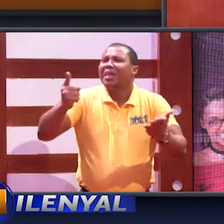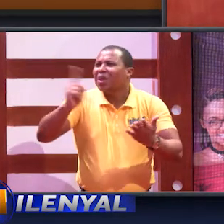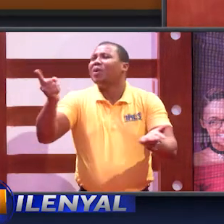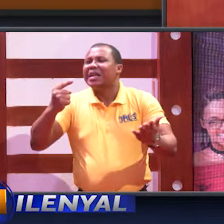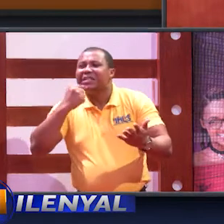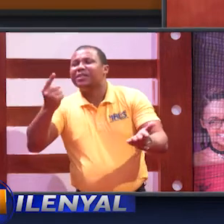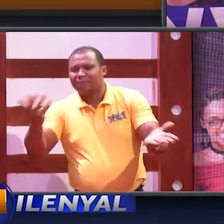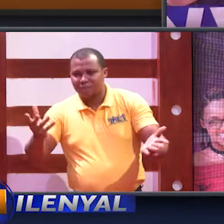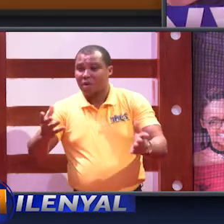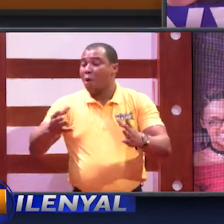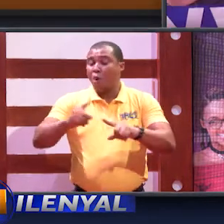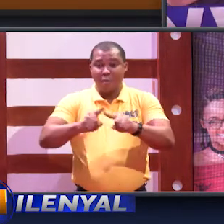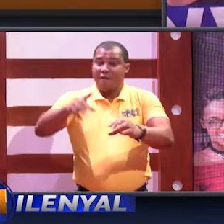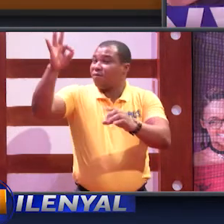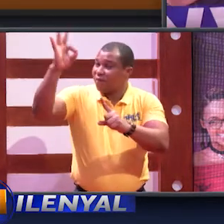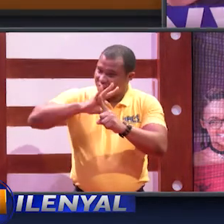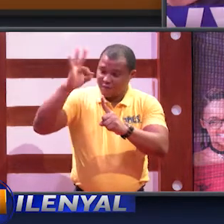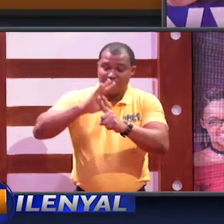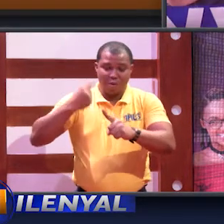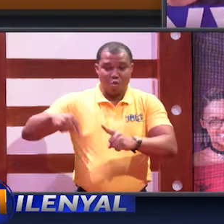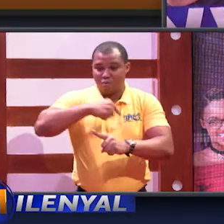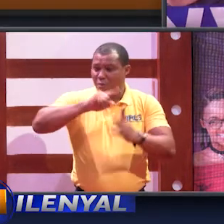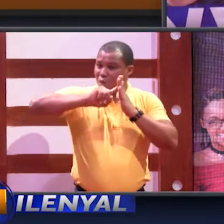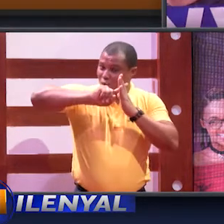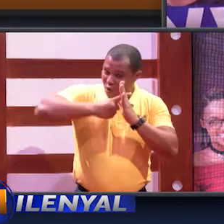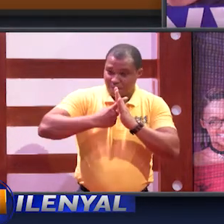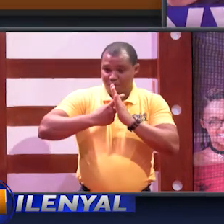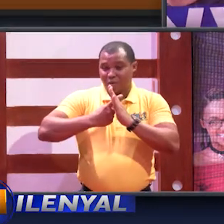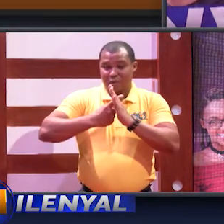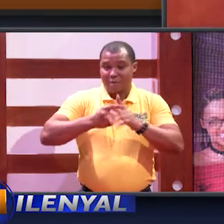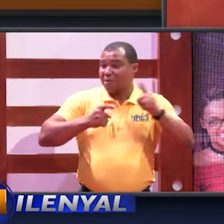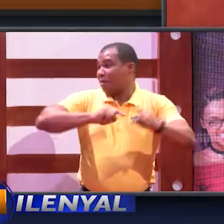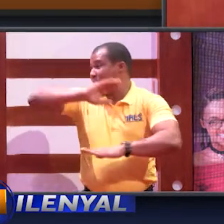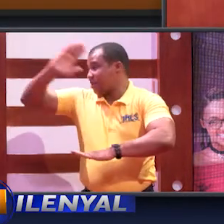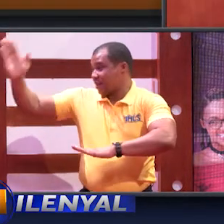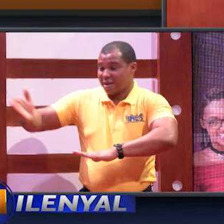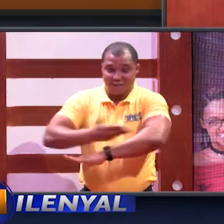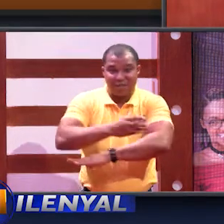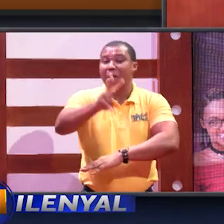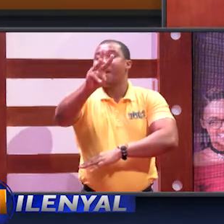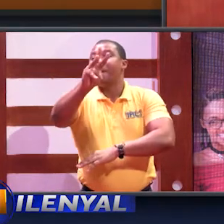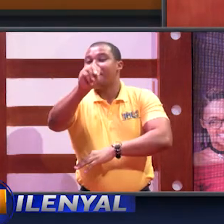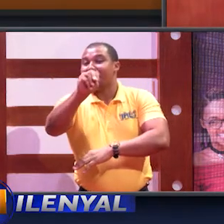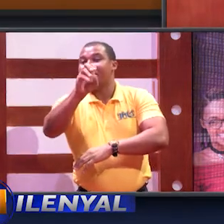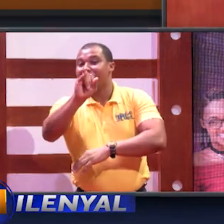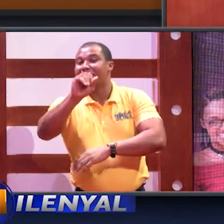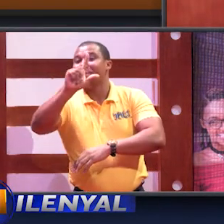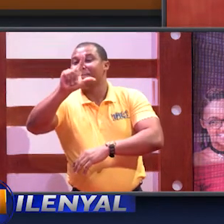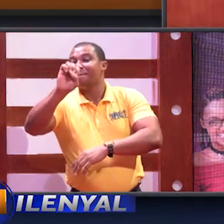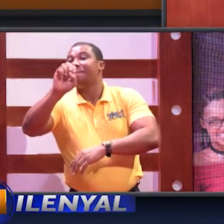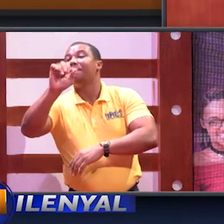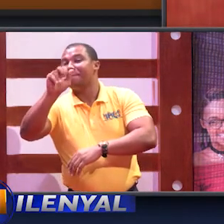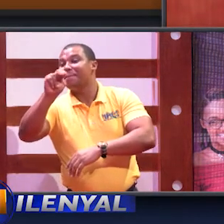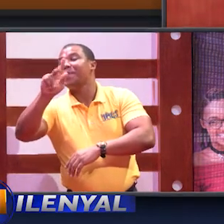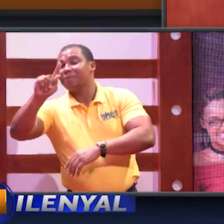de février là que nous lancé et déjà m'inviter millénial donc dans premier anniversaire